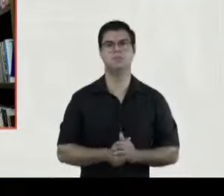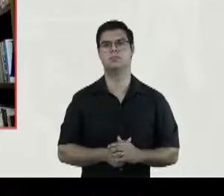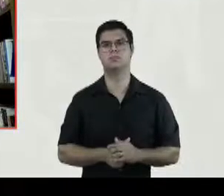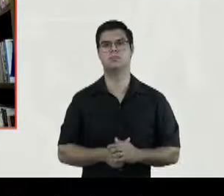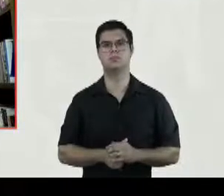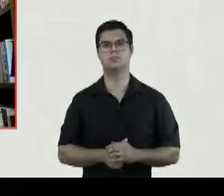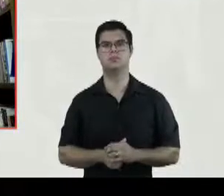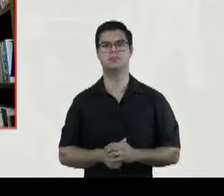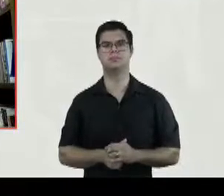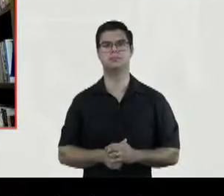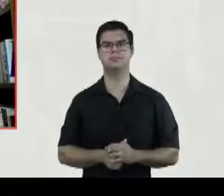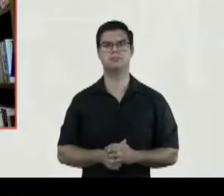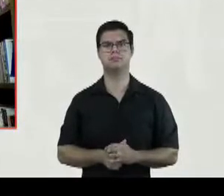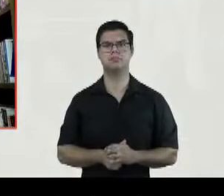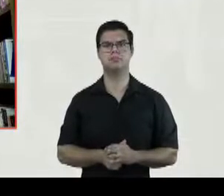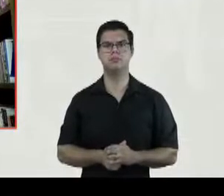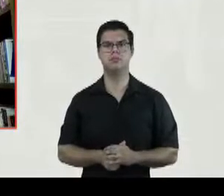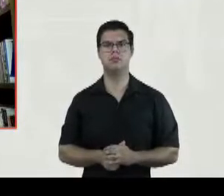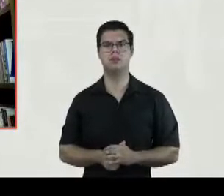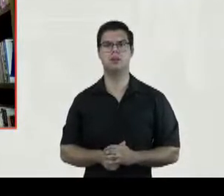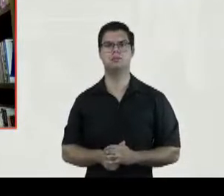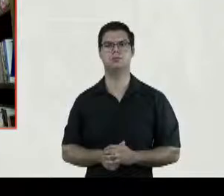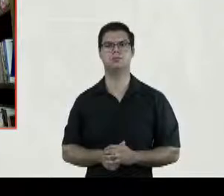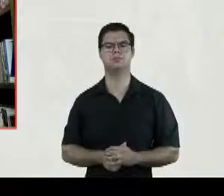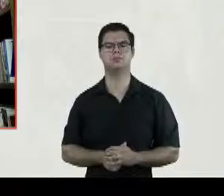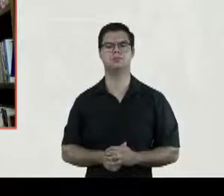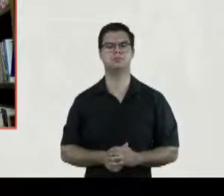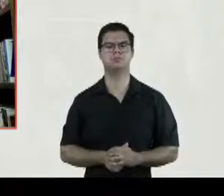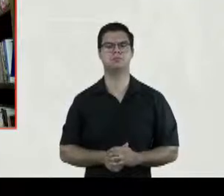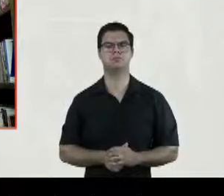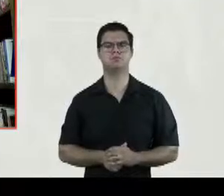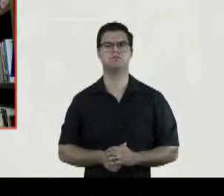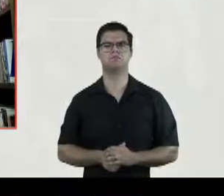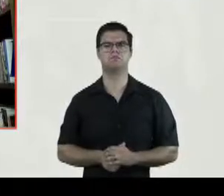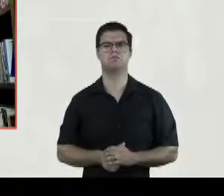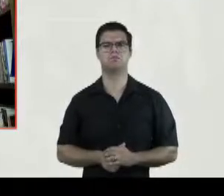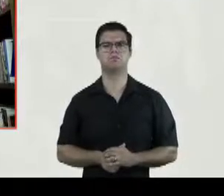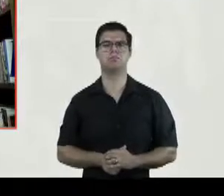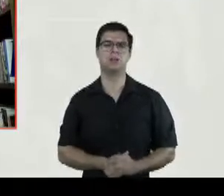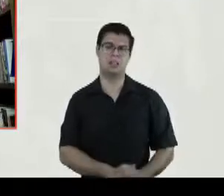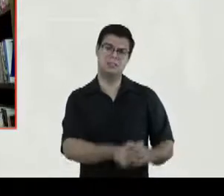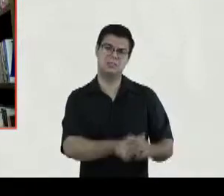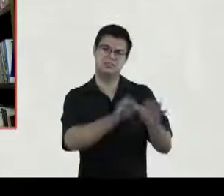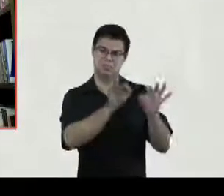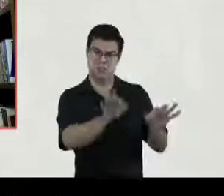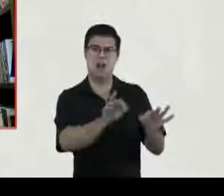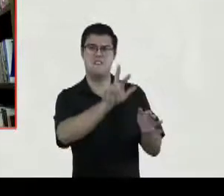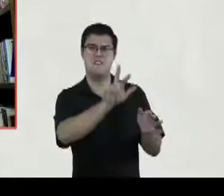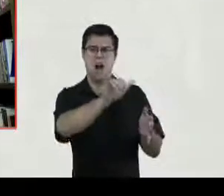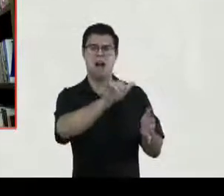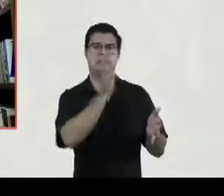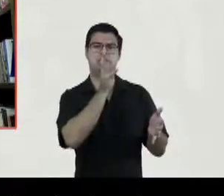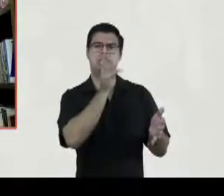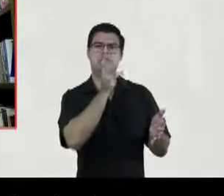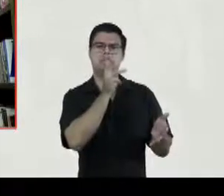Es wird also eine sicher längere Zeit geben, bis man auch nur ansatzweise alles